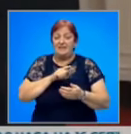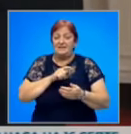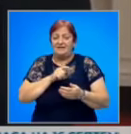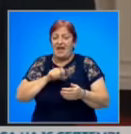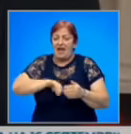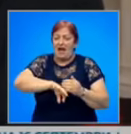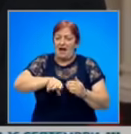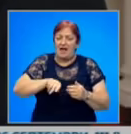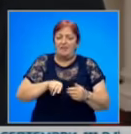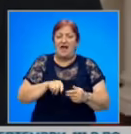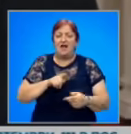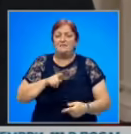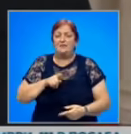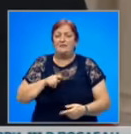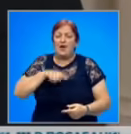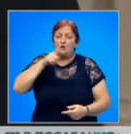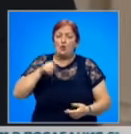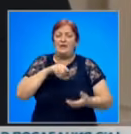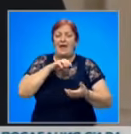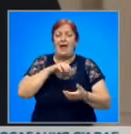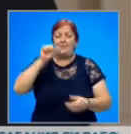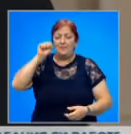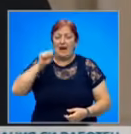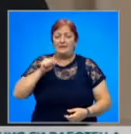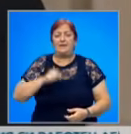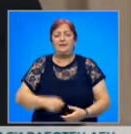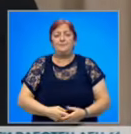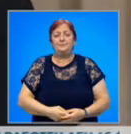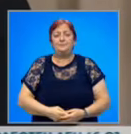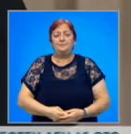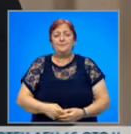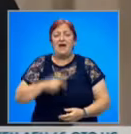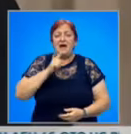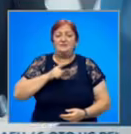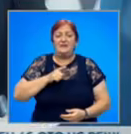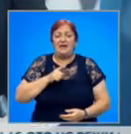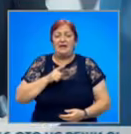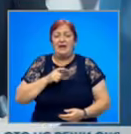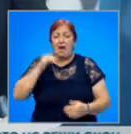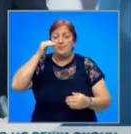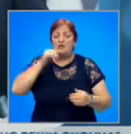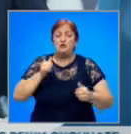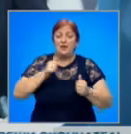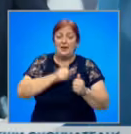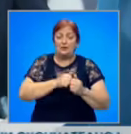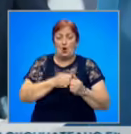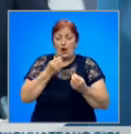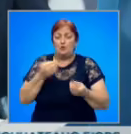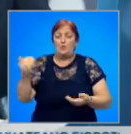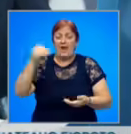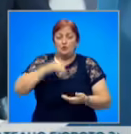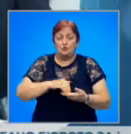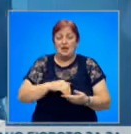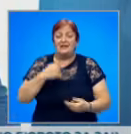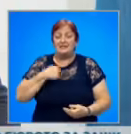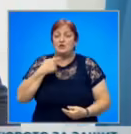браконьерства в другите партии. В този ред на мисли всеки потенциален бъдещ партньор е добре дошъл. За нас